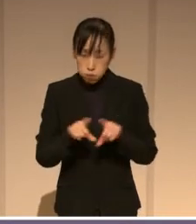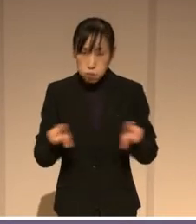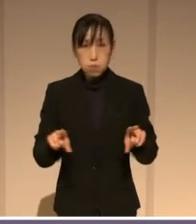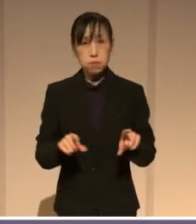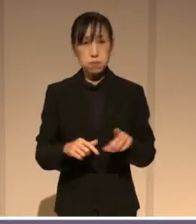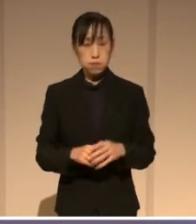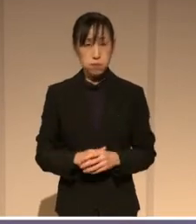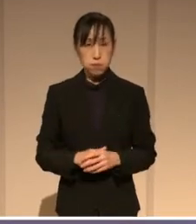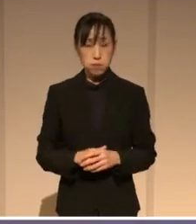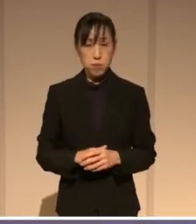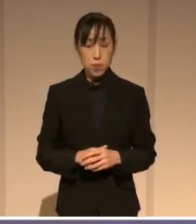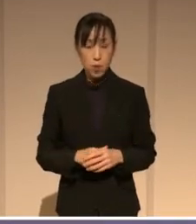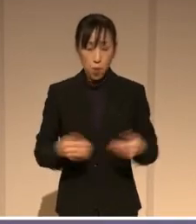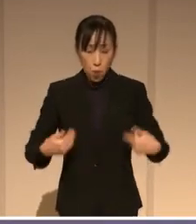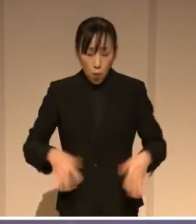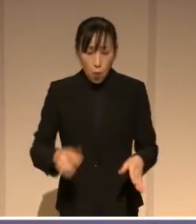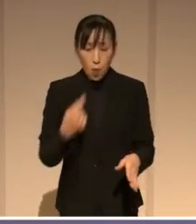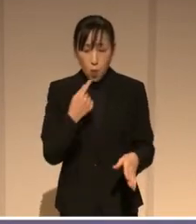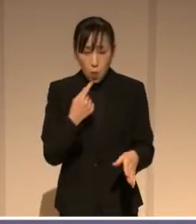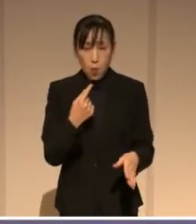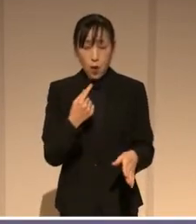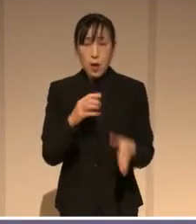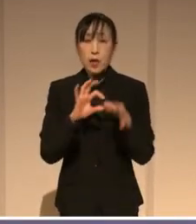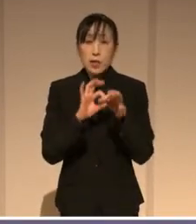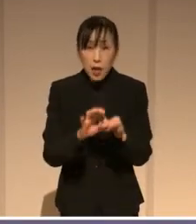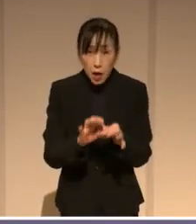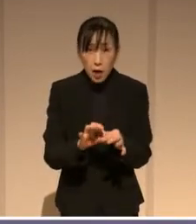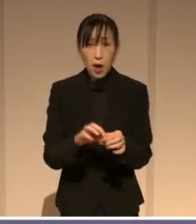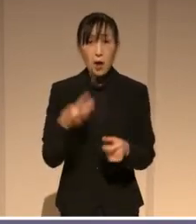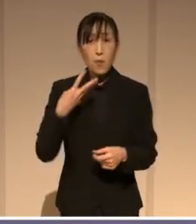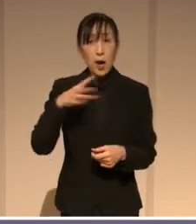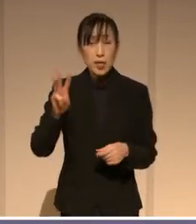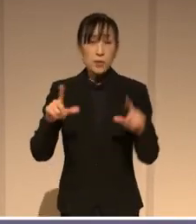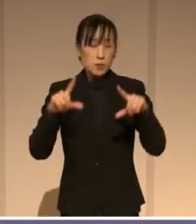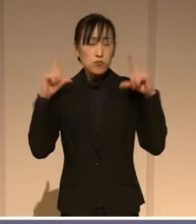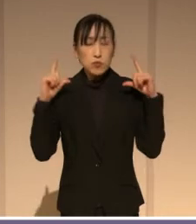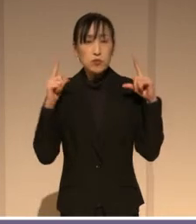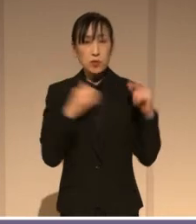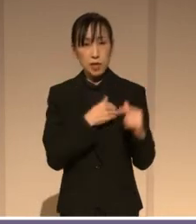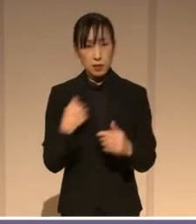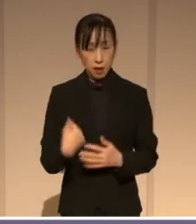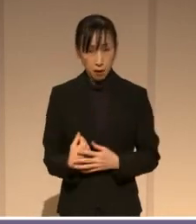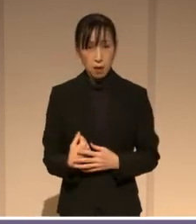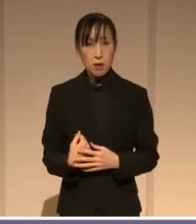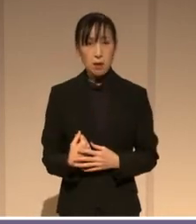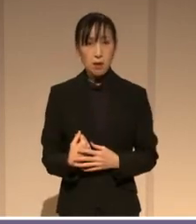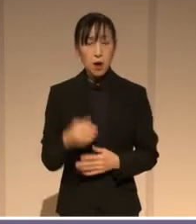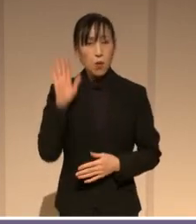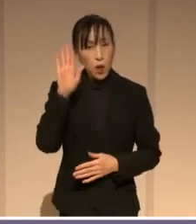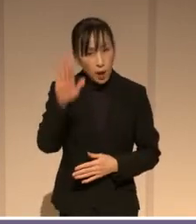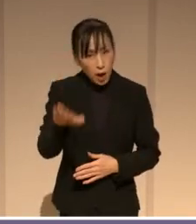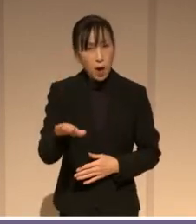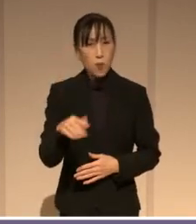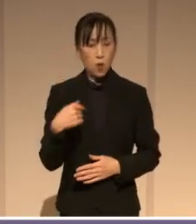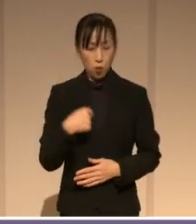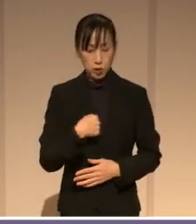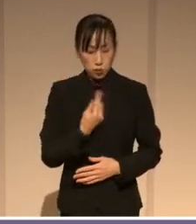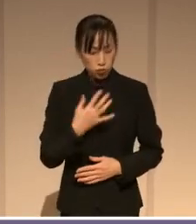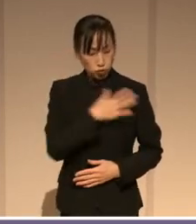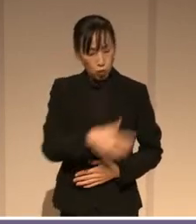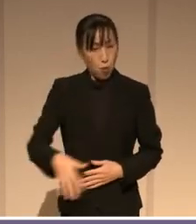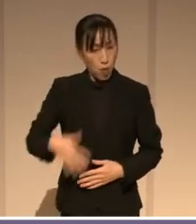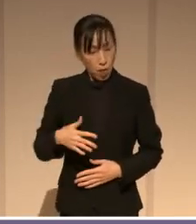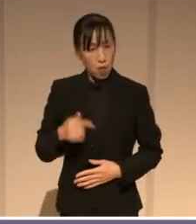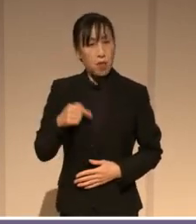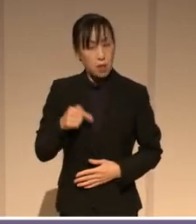今回のあのパワー2 p 下の開会式にもでれたしこれからもこの体だからこそできることがたくさんあると思うんですだ